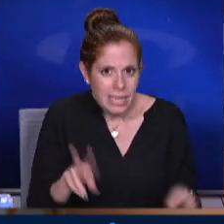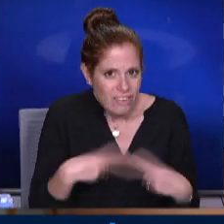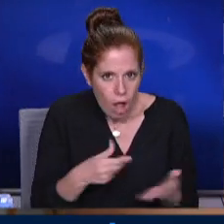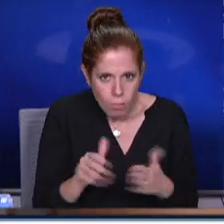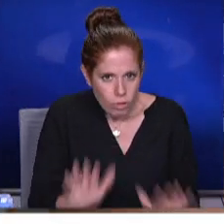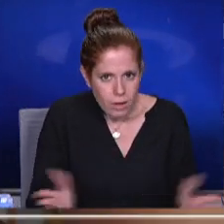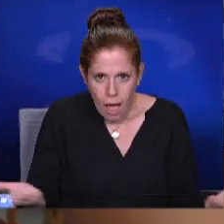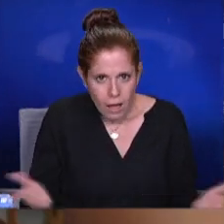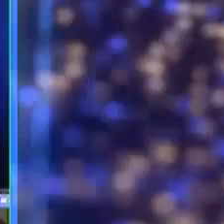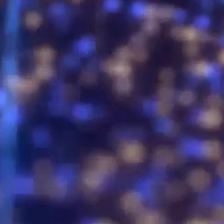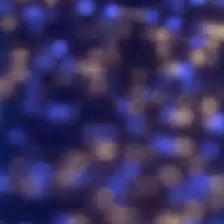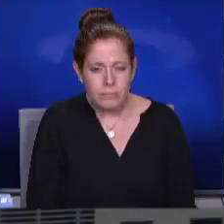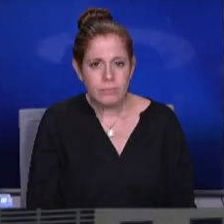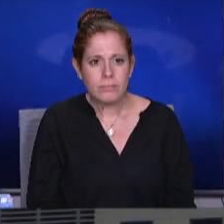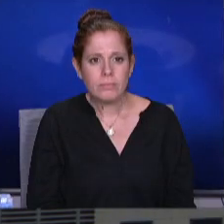ככה.